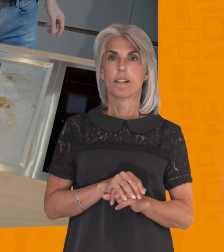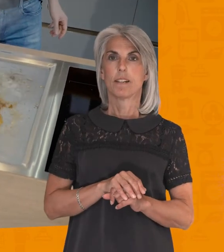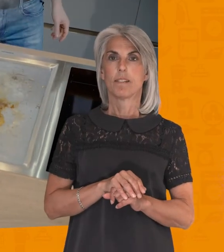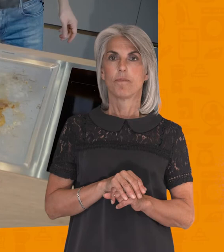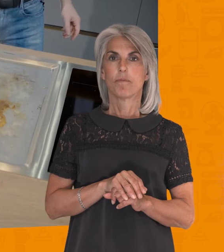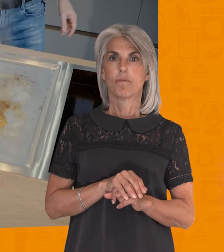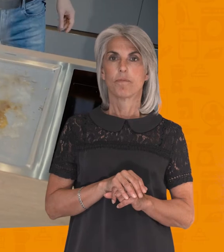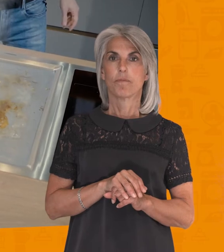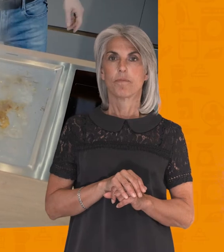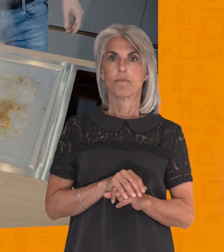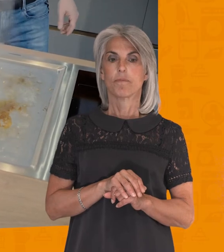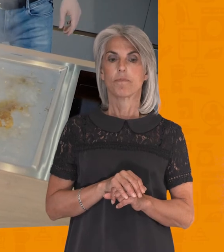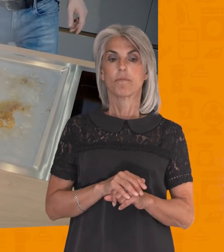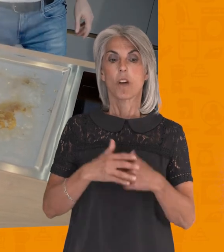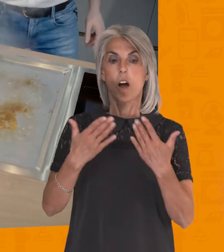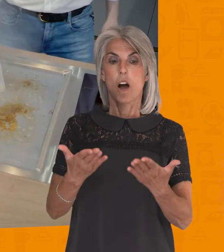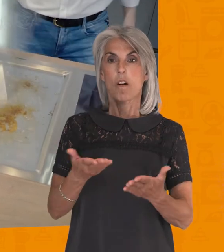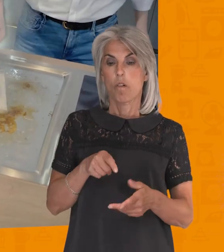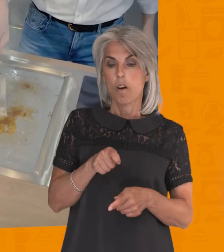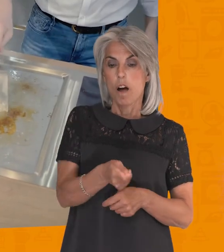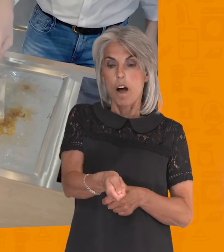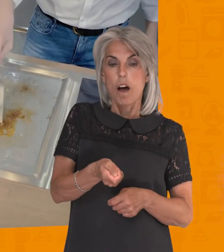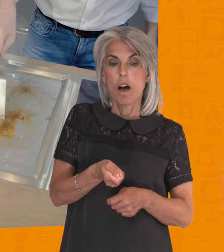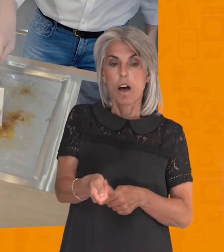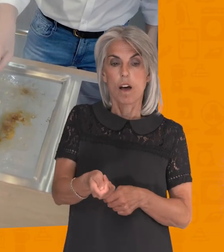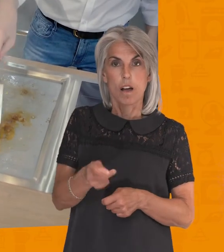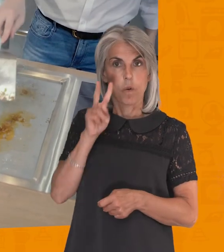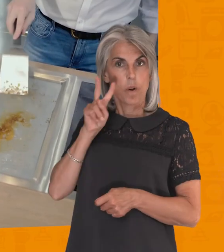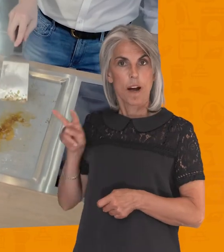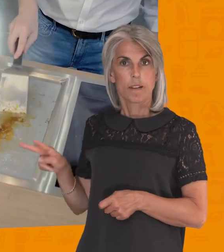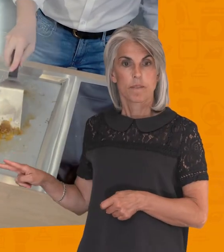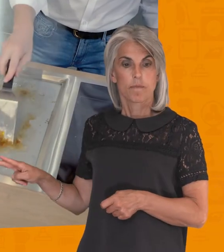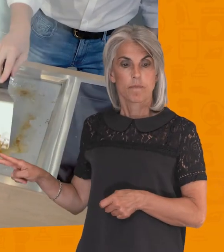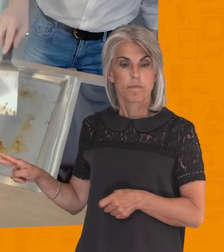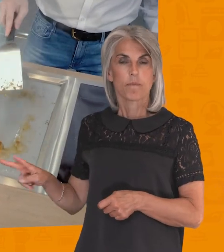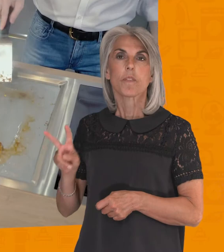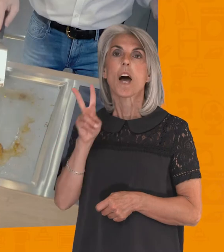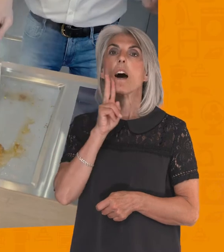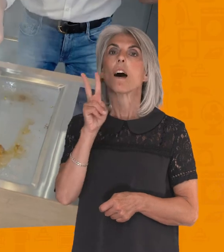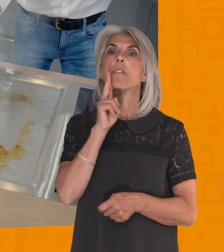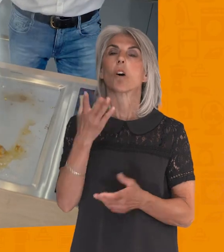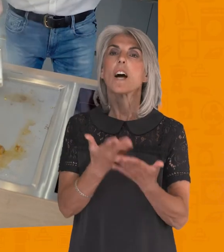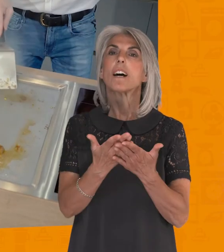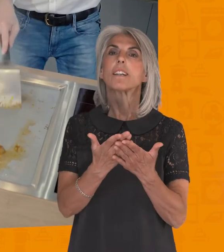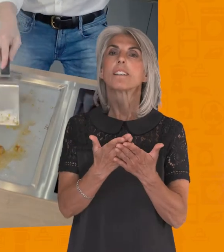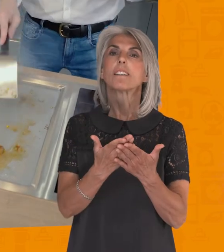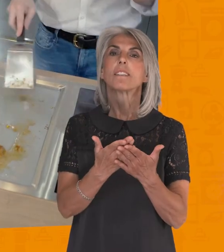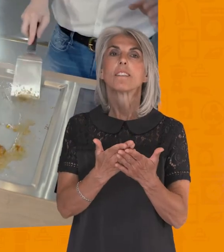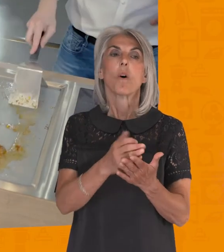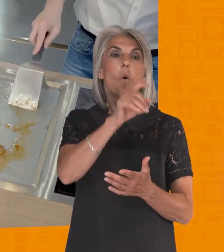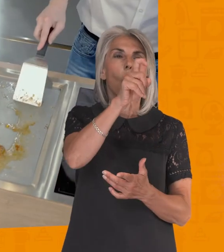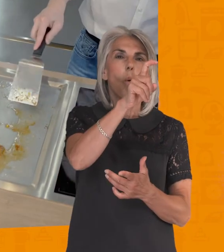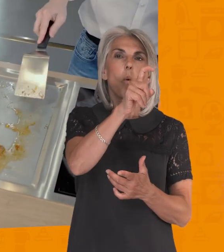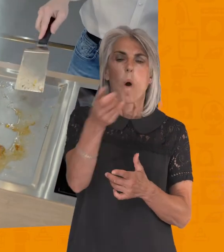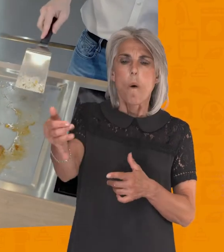sur votre teppan. Et alors, regardez. L'avantage en fait par rapport